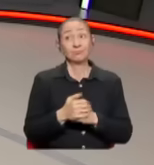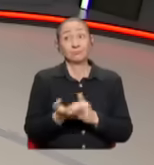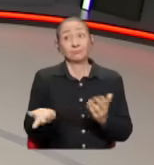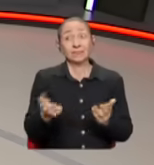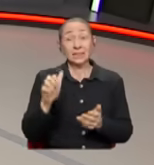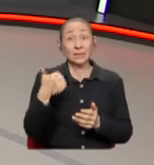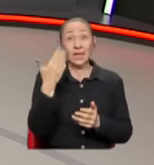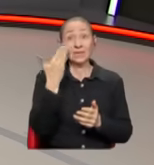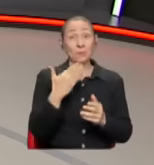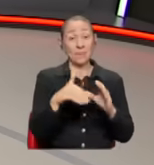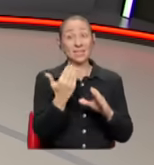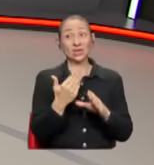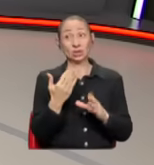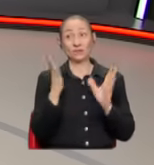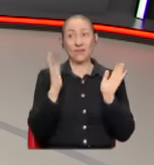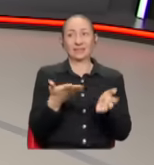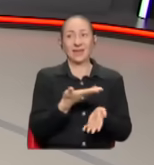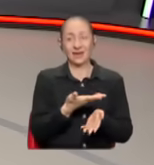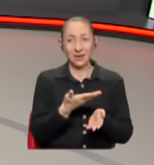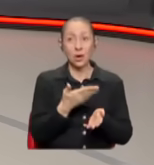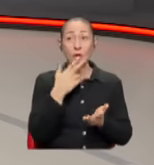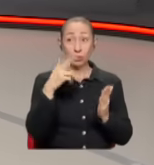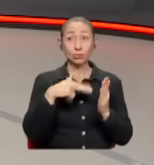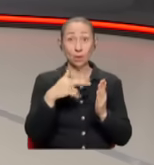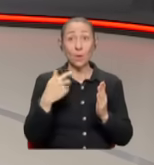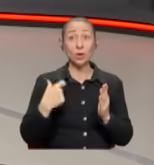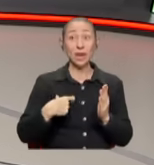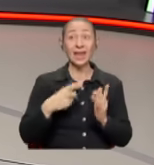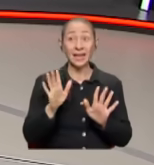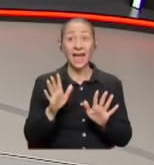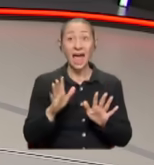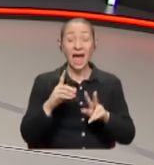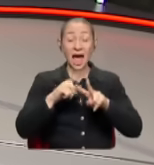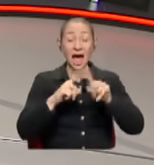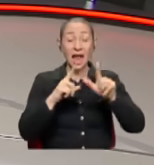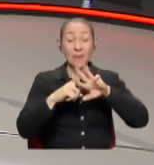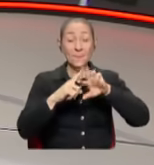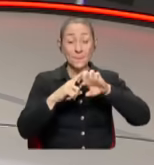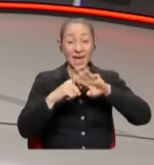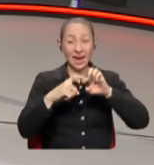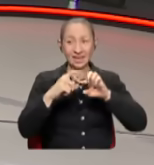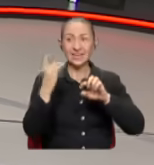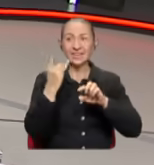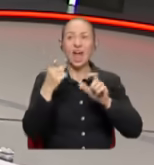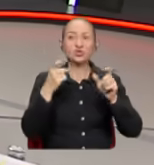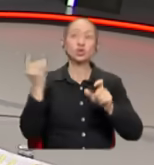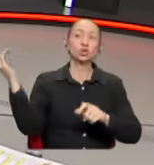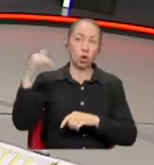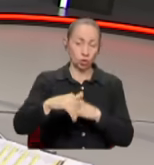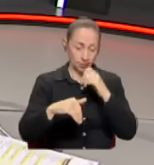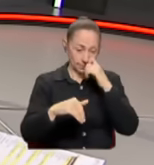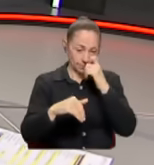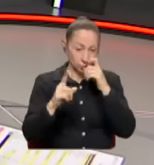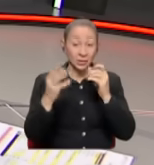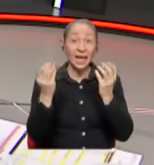Efendim, kıymetli izleyicilerimizden pek çok mesaj var. Okuyacağım. Özellikle Alper Gezer Avcı döndü. Bununla